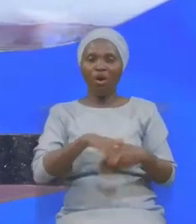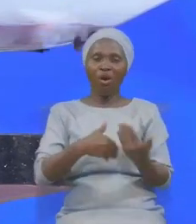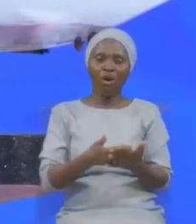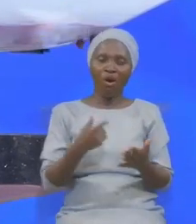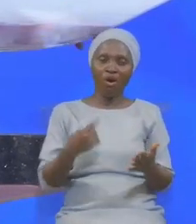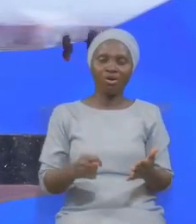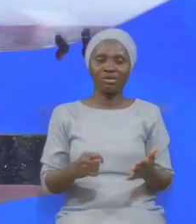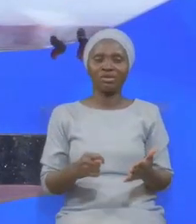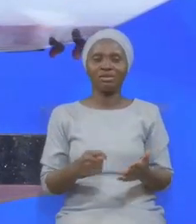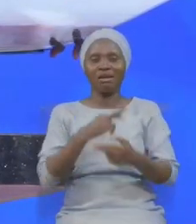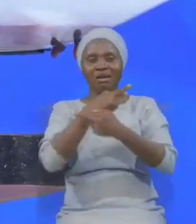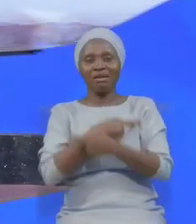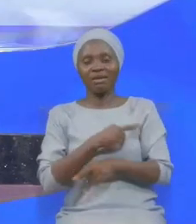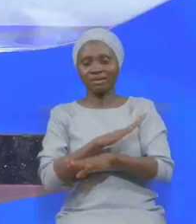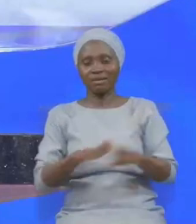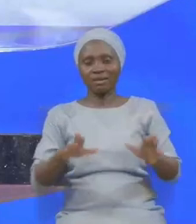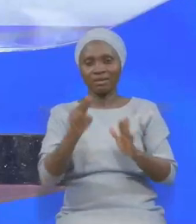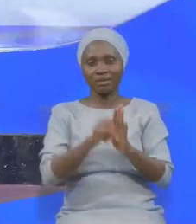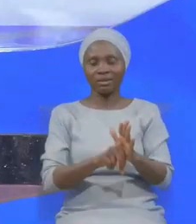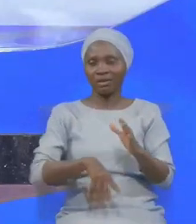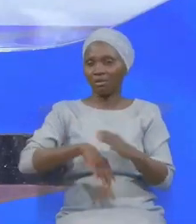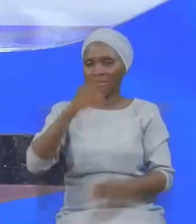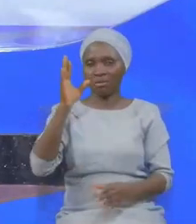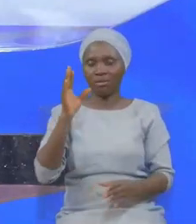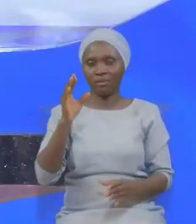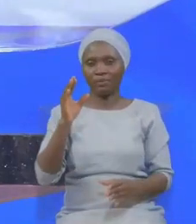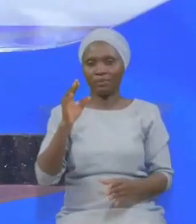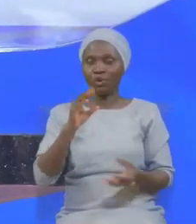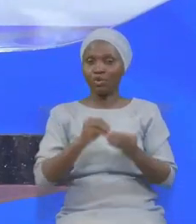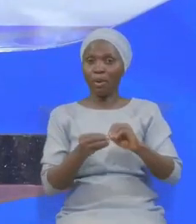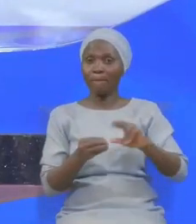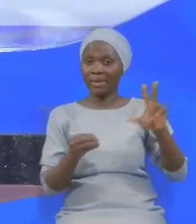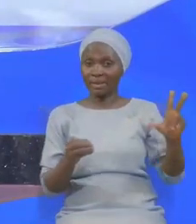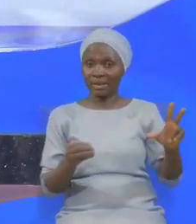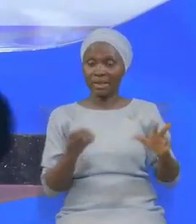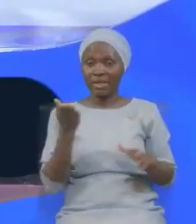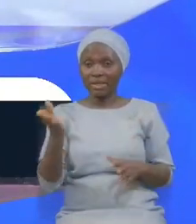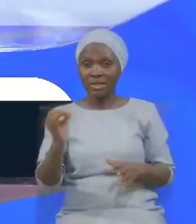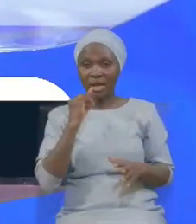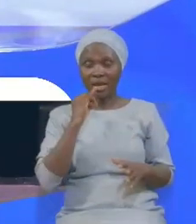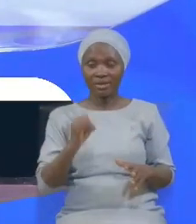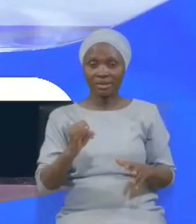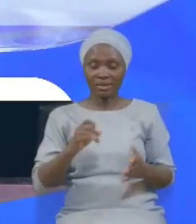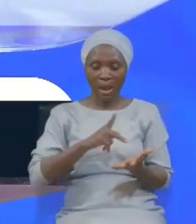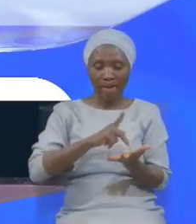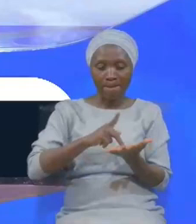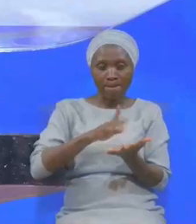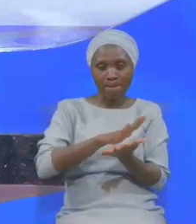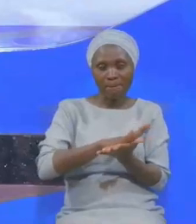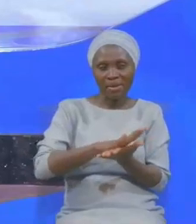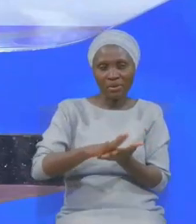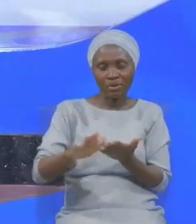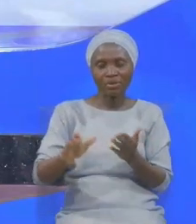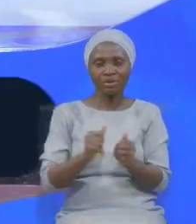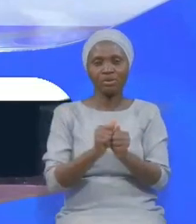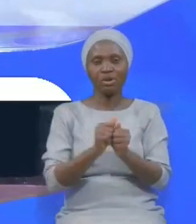aura la paix non restreinte. Il y aura 3, la pureté indéniable. La pureté